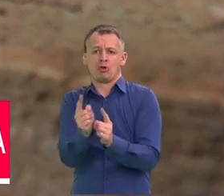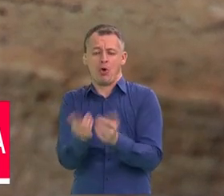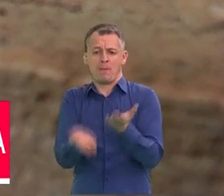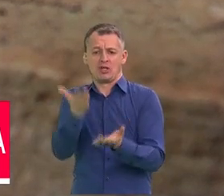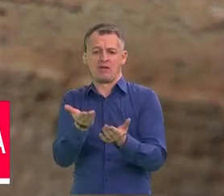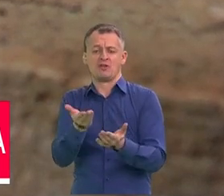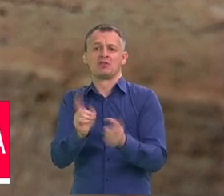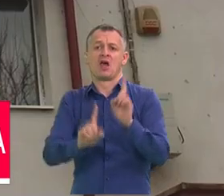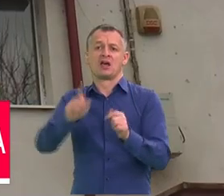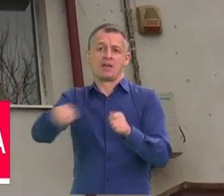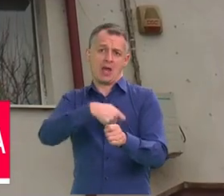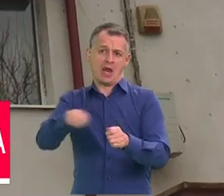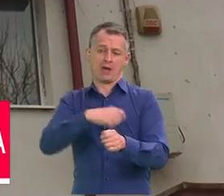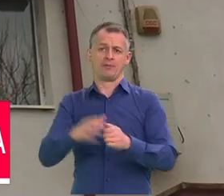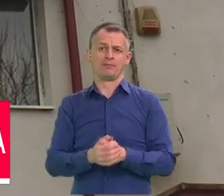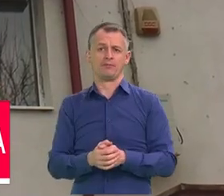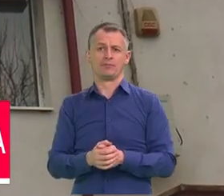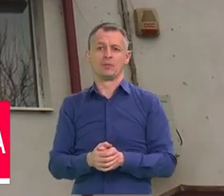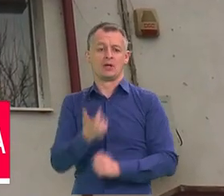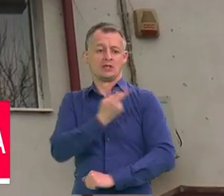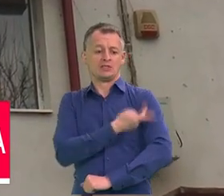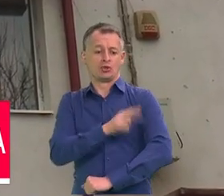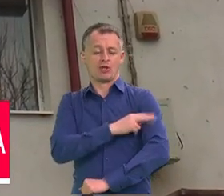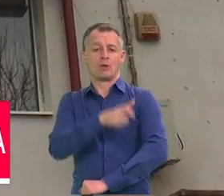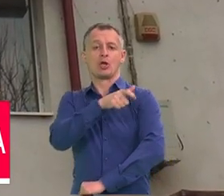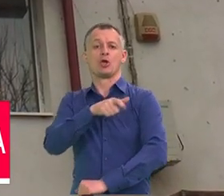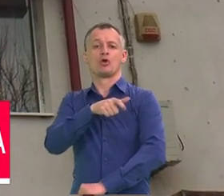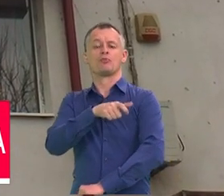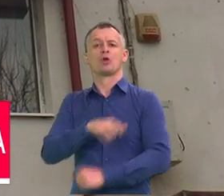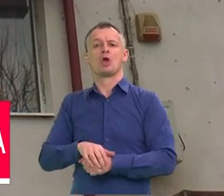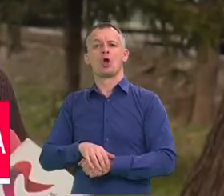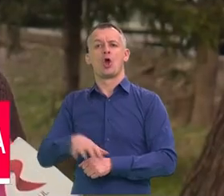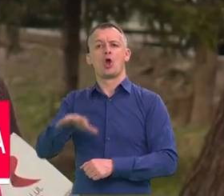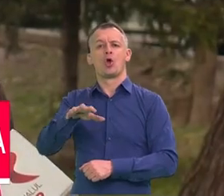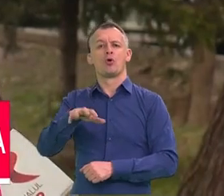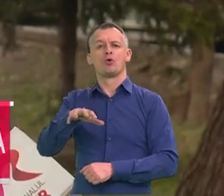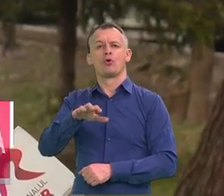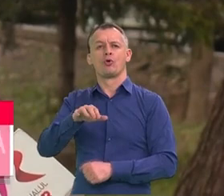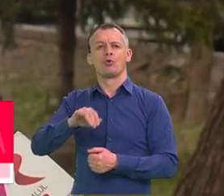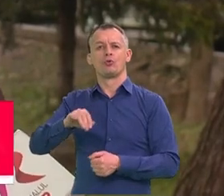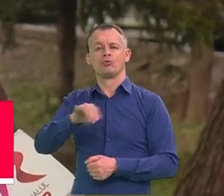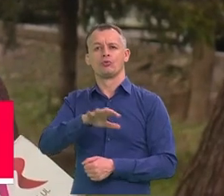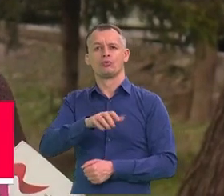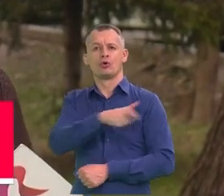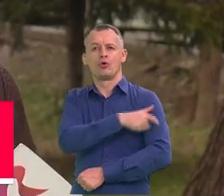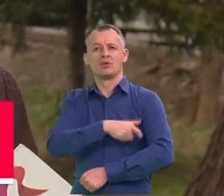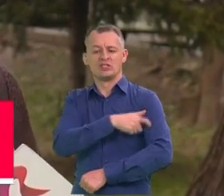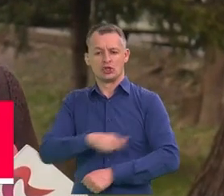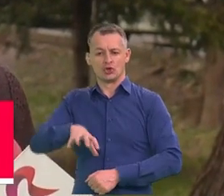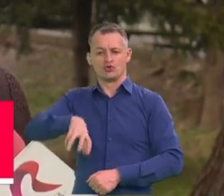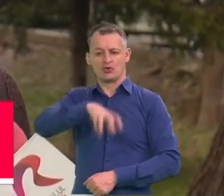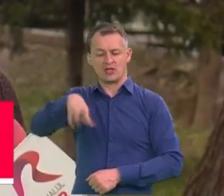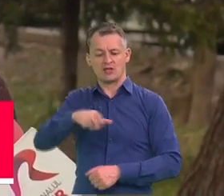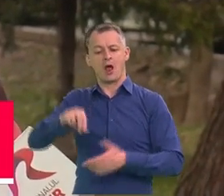cele de consolidare. Reprezentanții Consiliului Județean au aprobat deja demolarea celor două clădiri. Am aprobat în ședință de Consiliul Județean